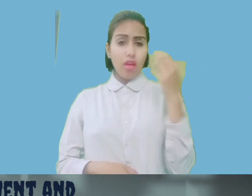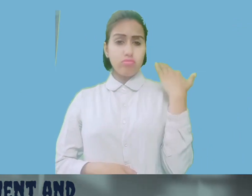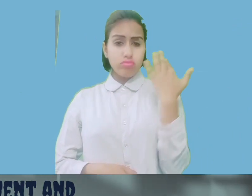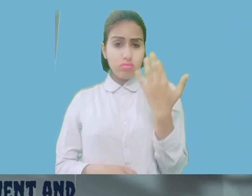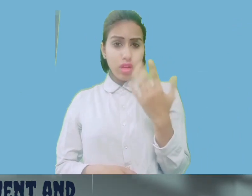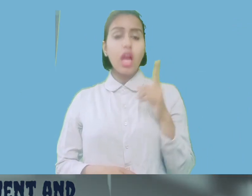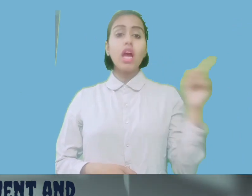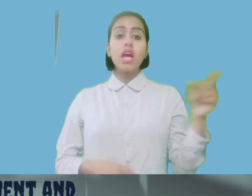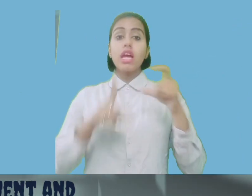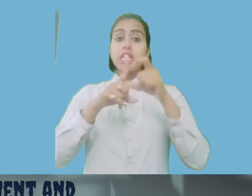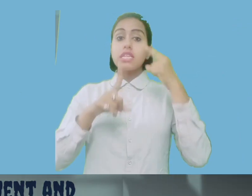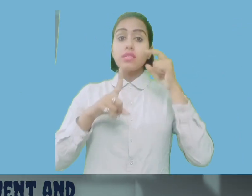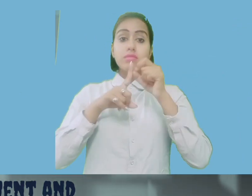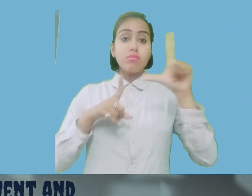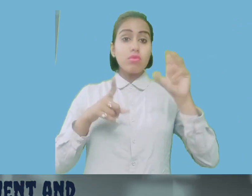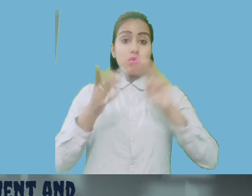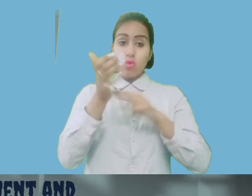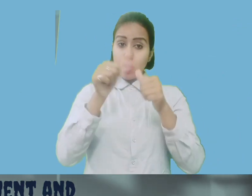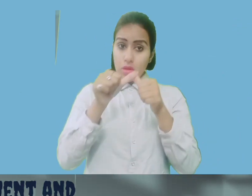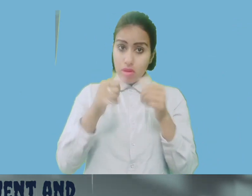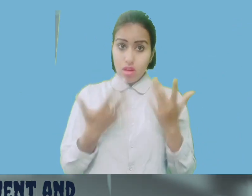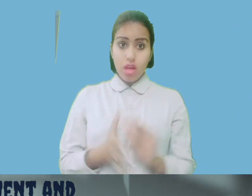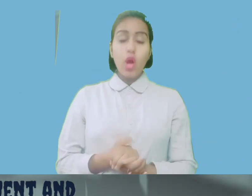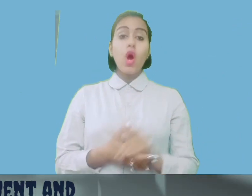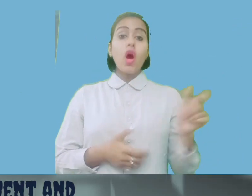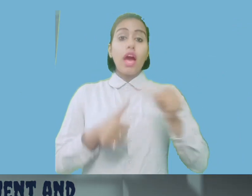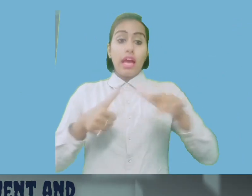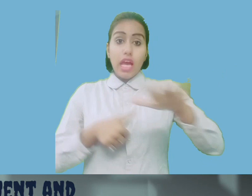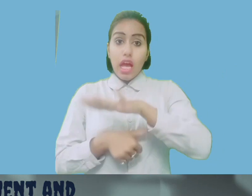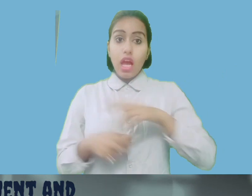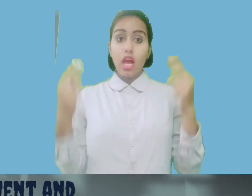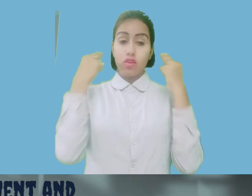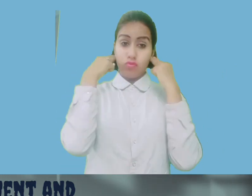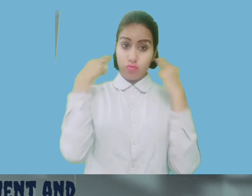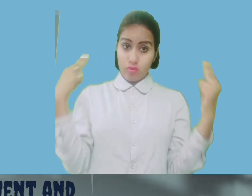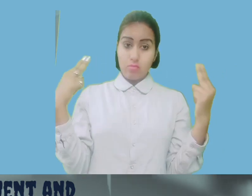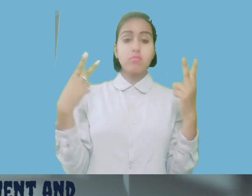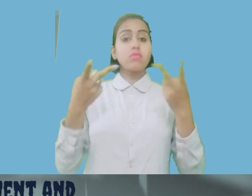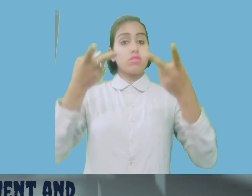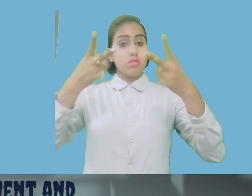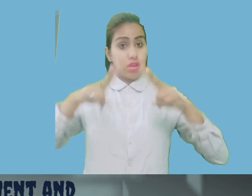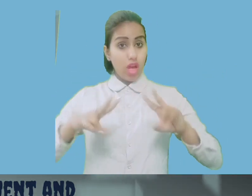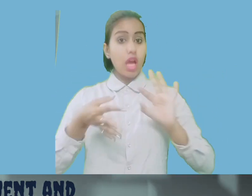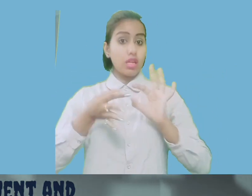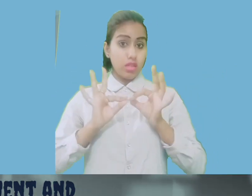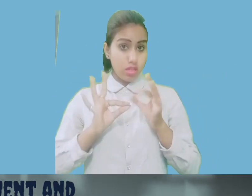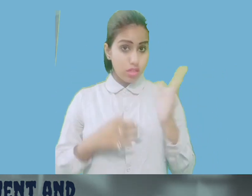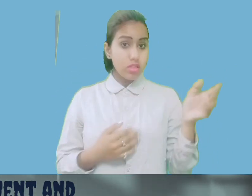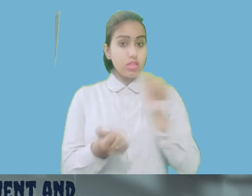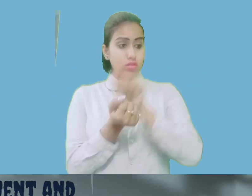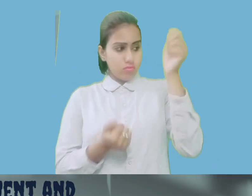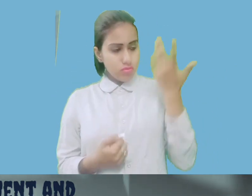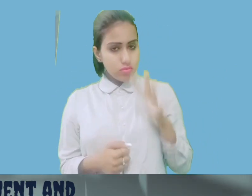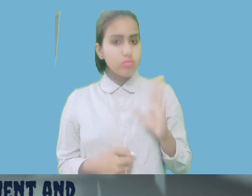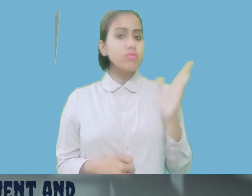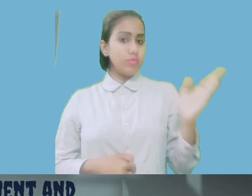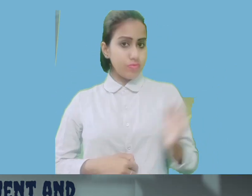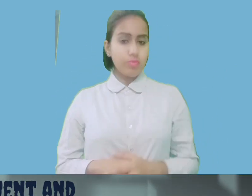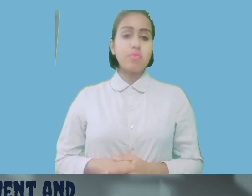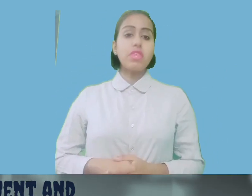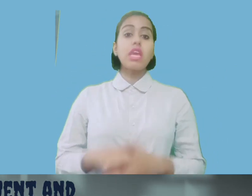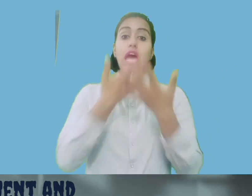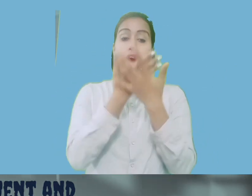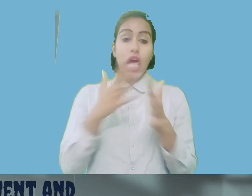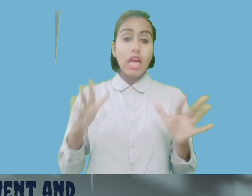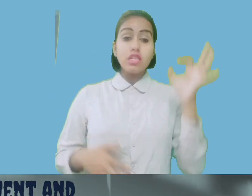सारी चीज़ों को अनदेखा करते हुए क्योंकि मेरे परिवार के सभी लोग एजुकेशन डिपार्टमेंट में रहे हैं शुरू से, मेरी दादी